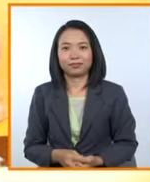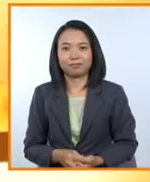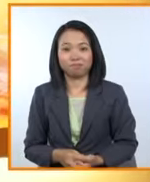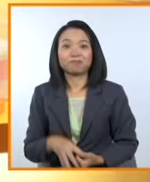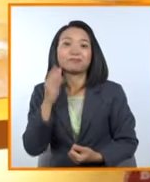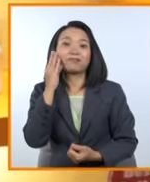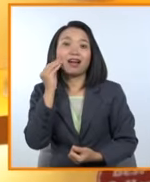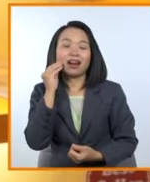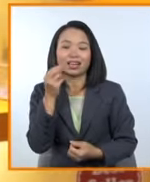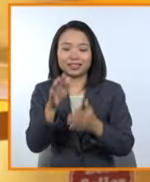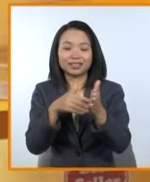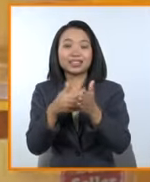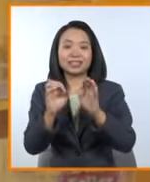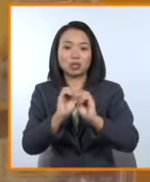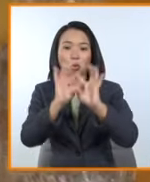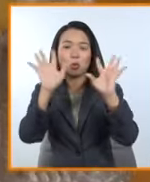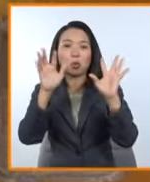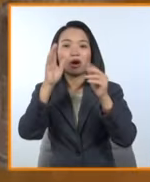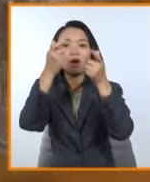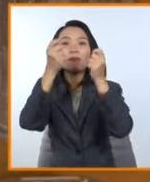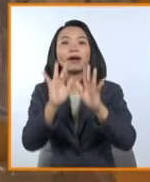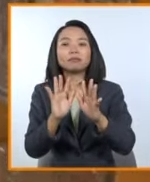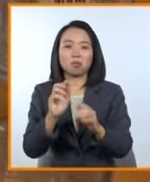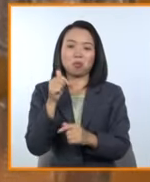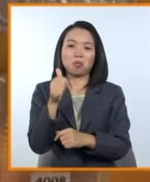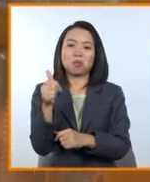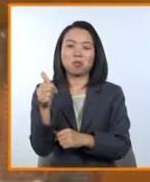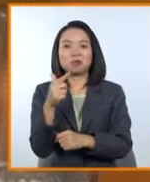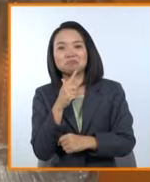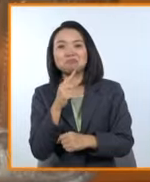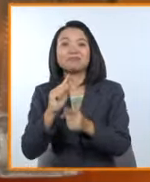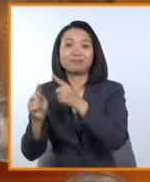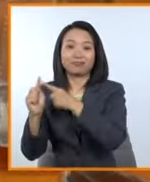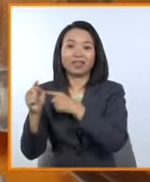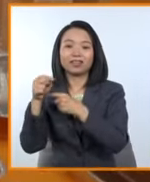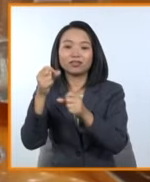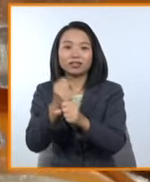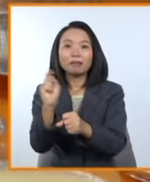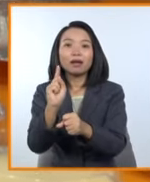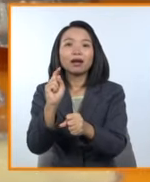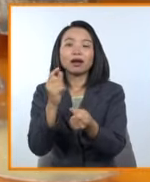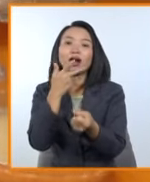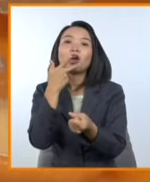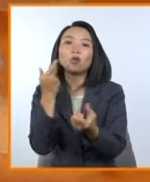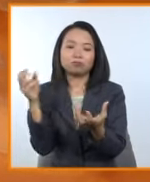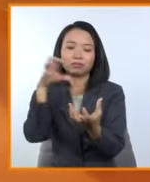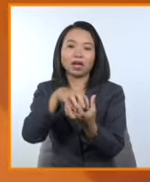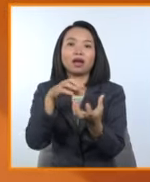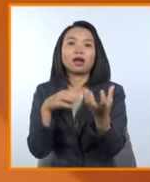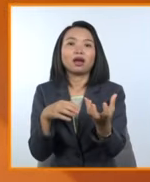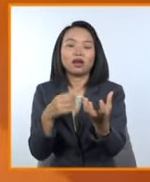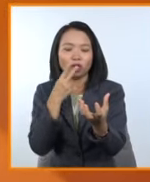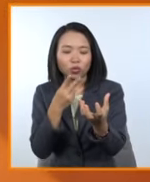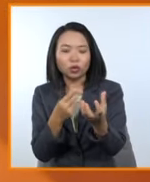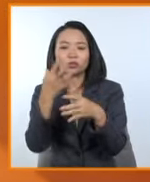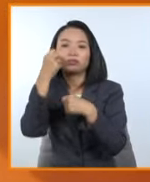ความน่ารักสดใสสีสันที่ดึงดูดใจและรูปแบบที่น่ารักเก๋ไก๋เป็นจุดเด่นหลักของบรรจุภัณฑ์สำหรับเบเกอรี่ที่สร้างความดึงดูดใจให้กับผู้บริโภ